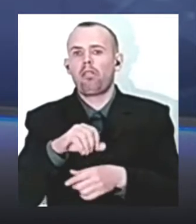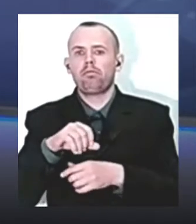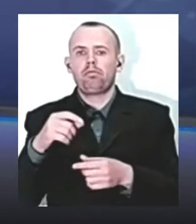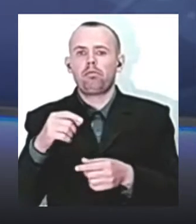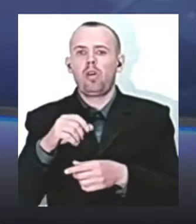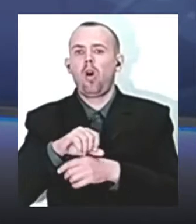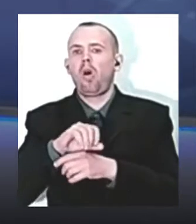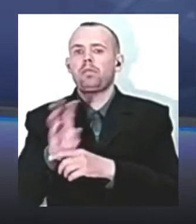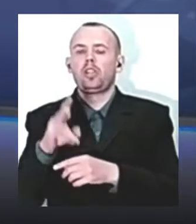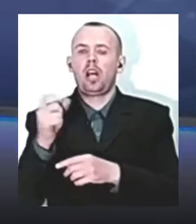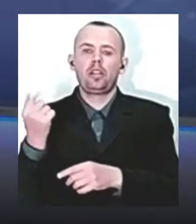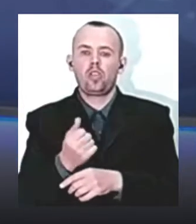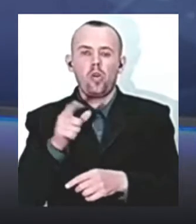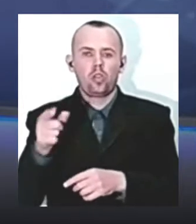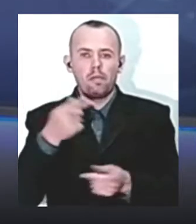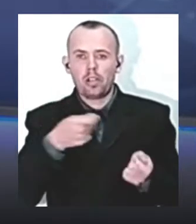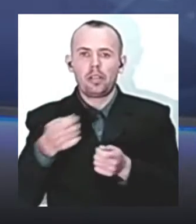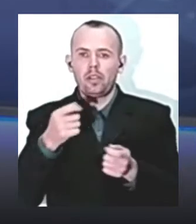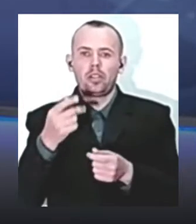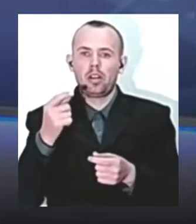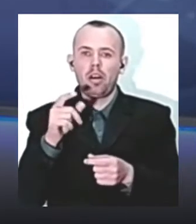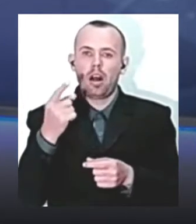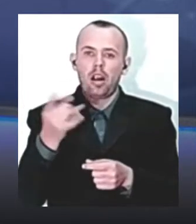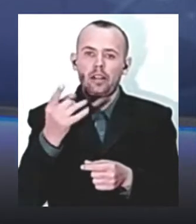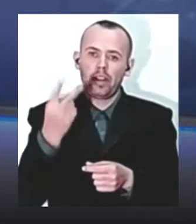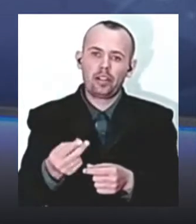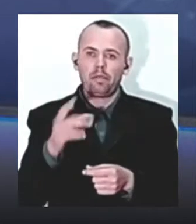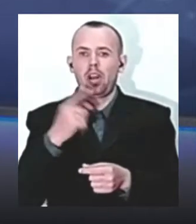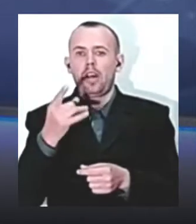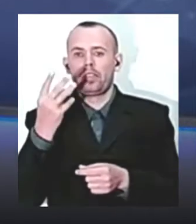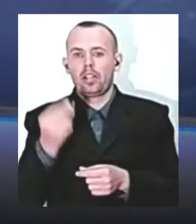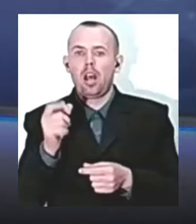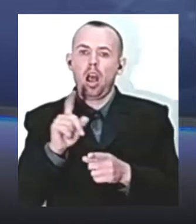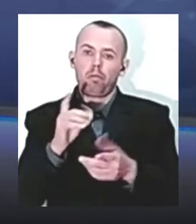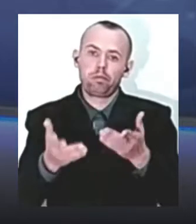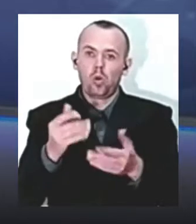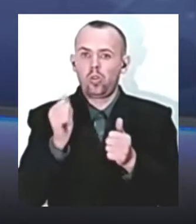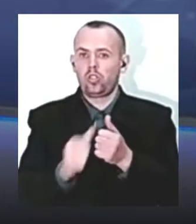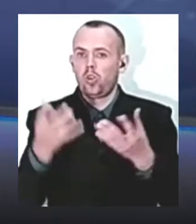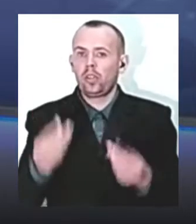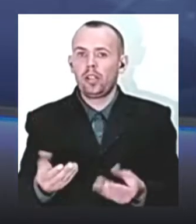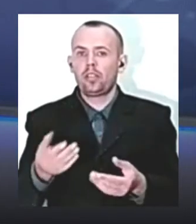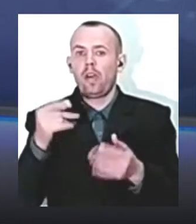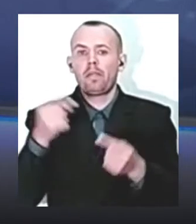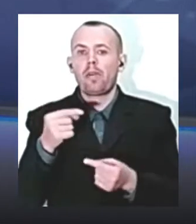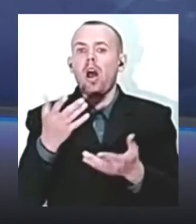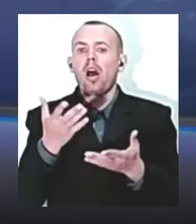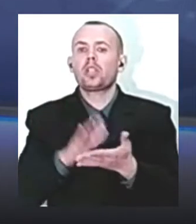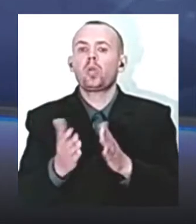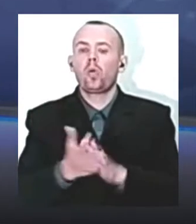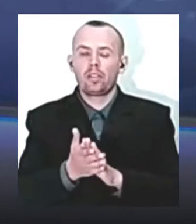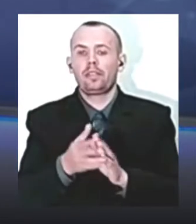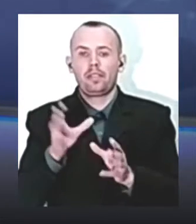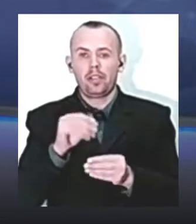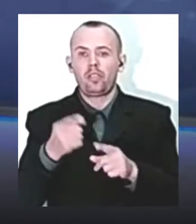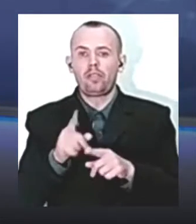У них йдуть поставки або раз у два дні, або раз у три, або щоденно. Тому, відповідно, ситуація така, і вже ж все це залежить